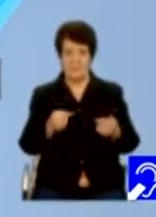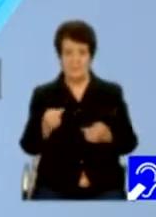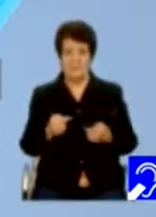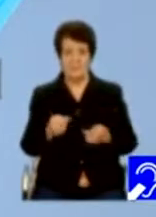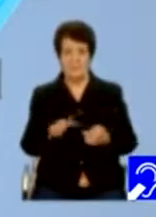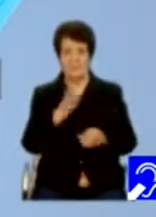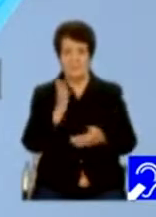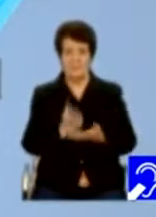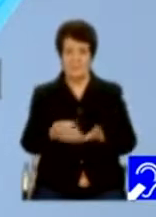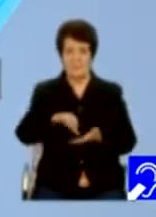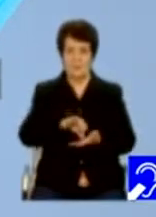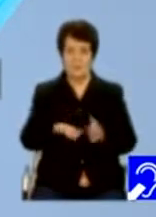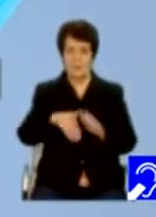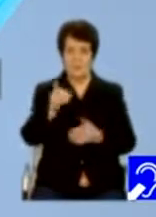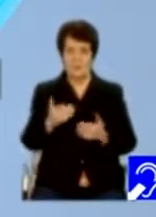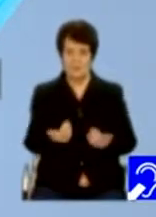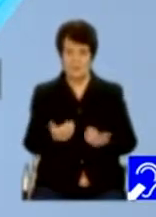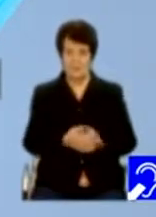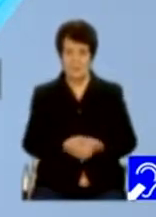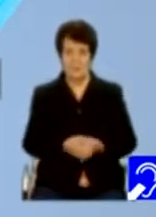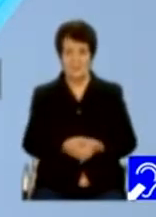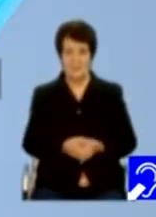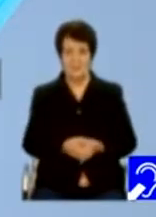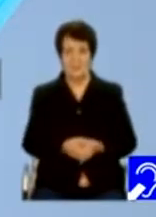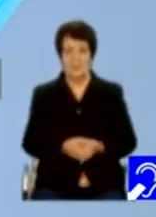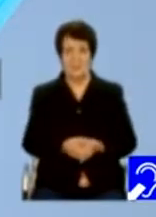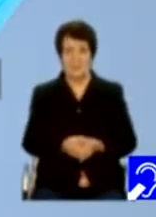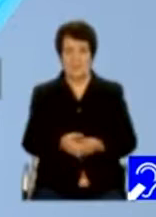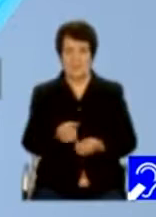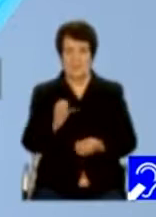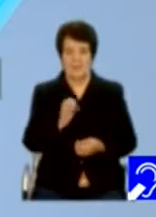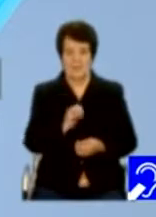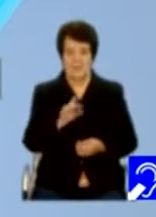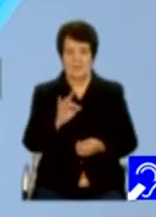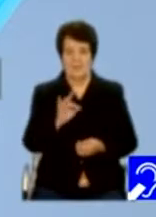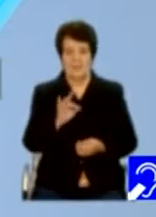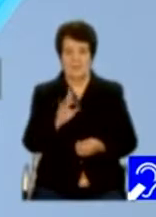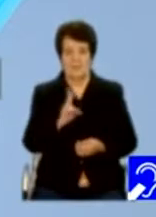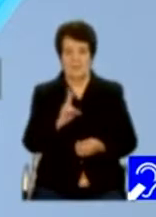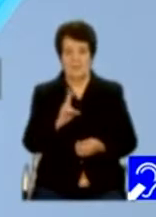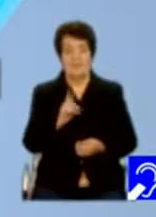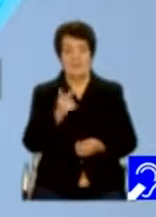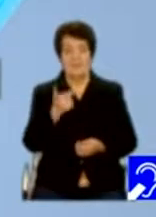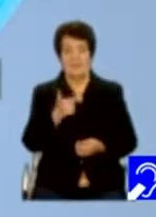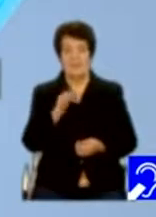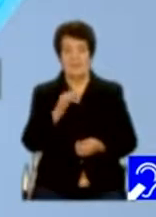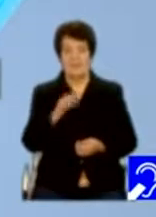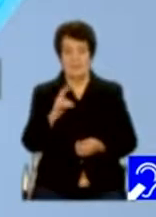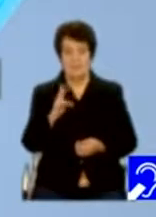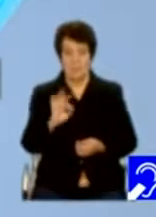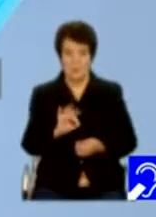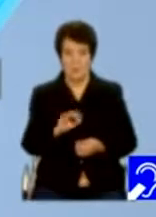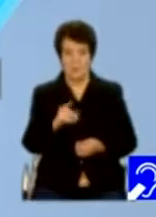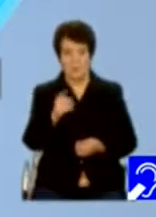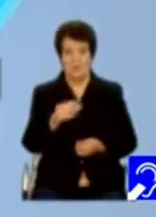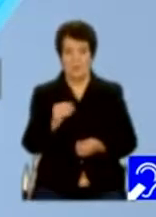unde participă blocul electoral Renato Usatăi. Eu mă numesc Elena Grițco. Sunt de profesie jurist, dar mai am și